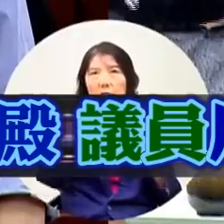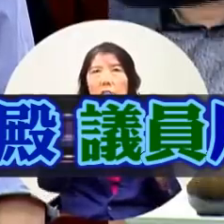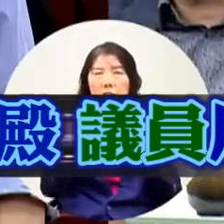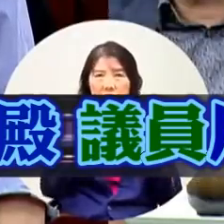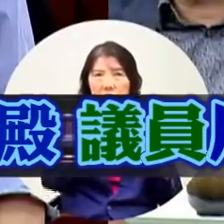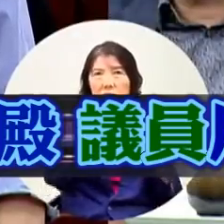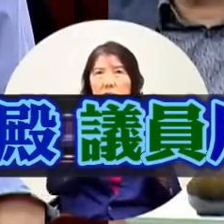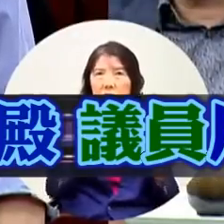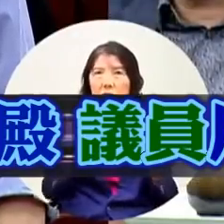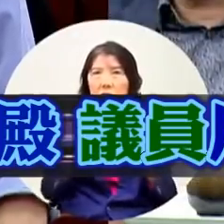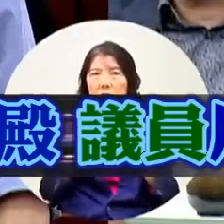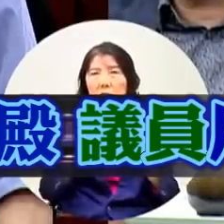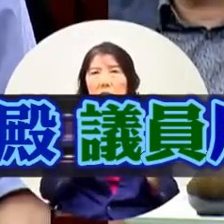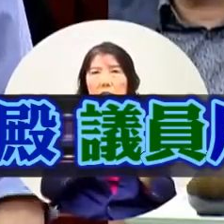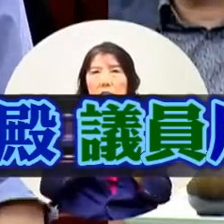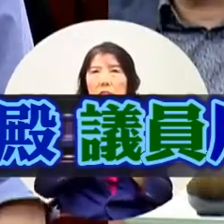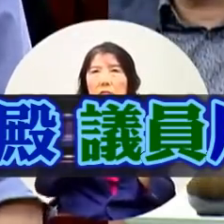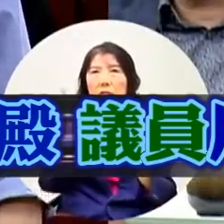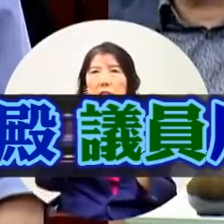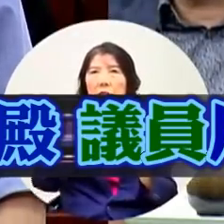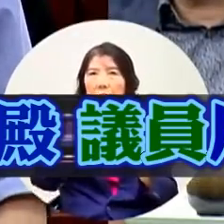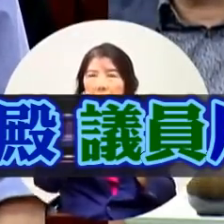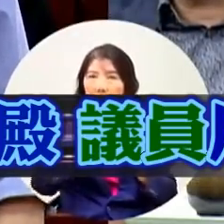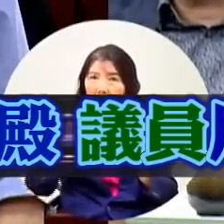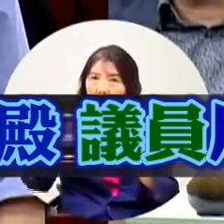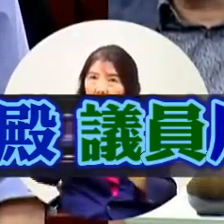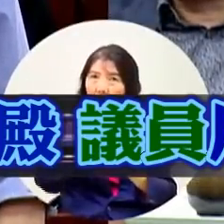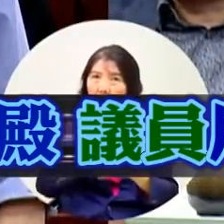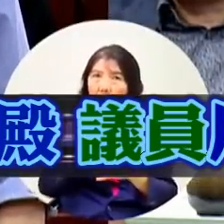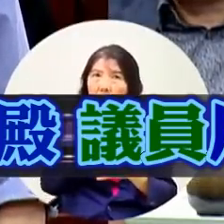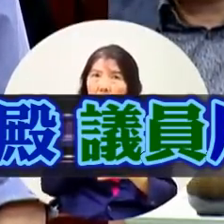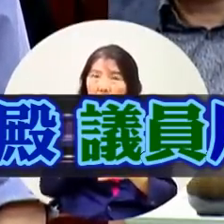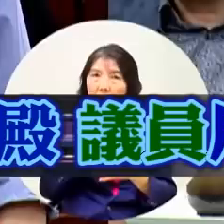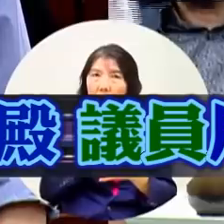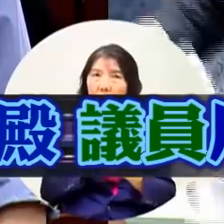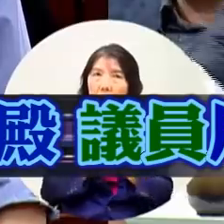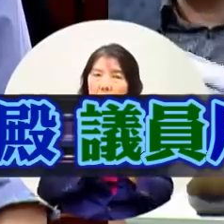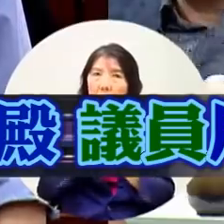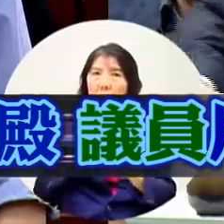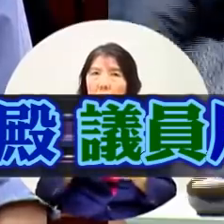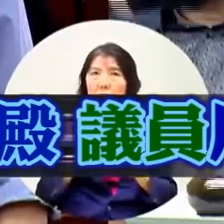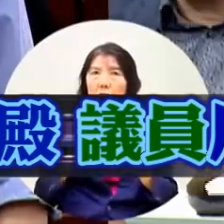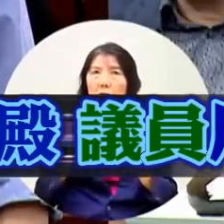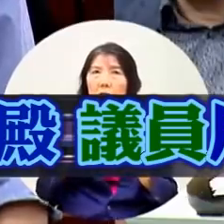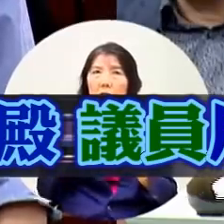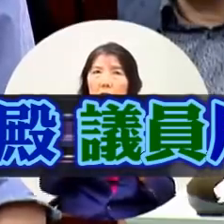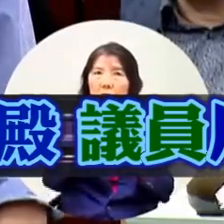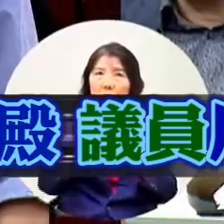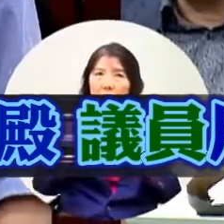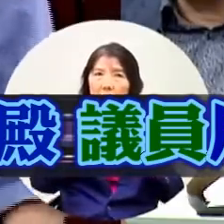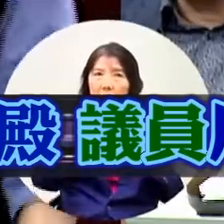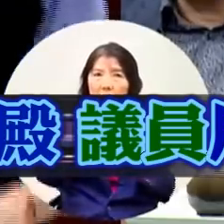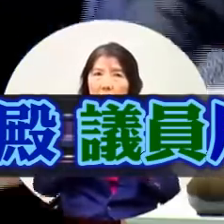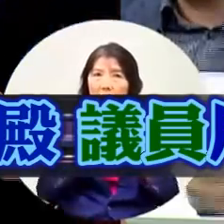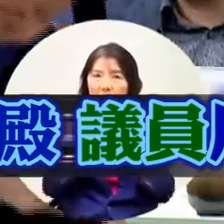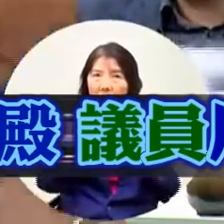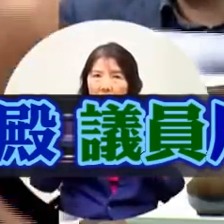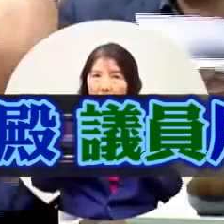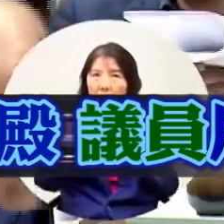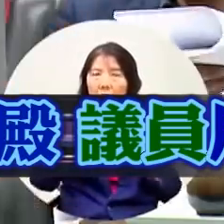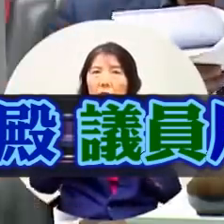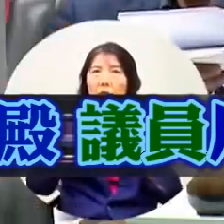想具体请教你，哪一条税可以？ 这我想请经济发展局局长很快速扼要跟你简短报告。 局长回